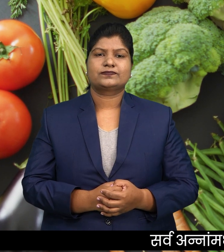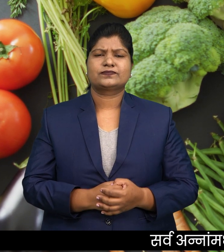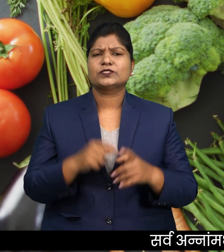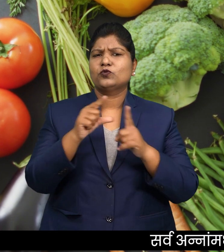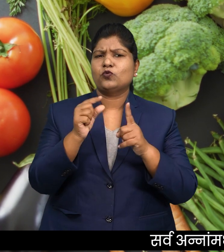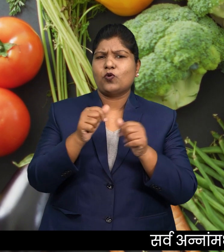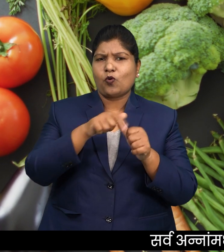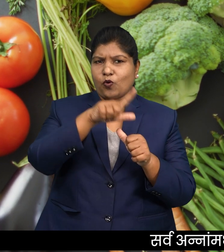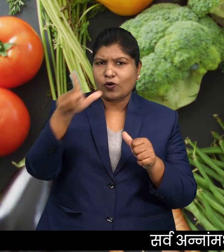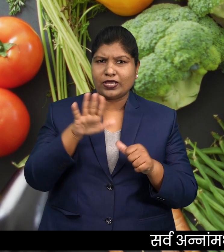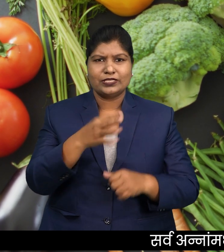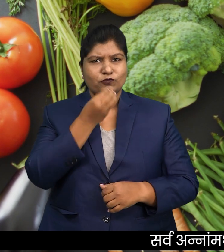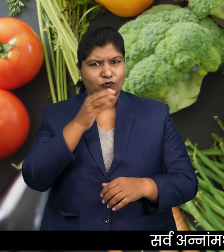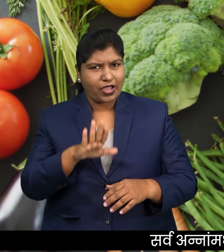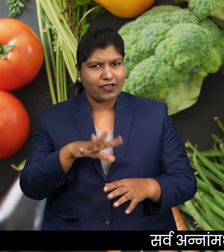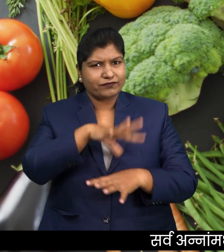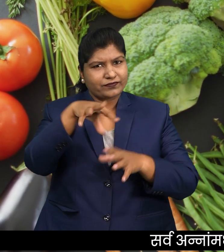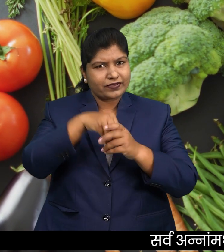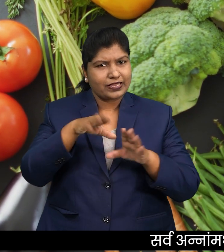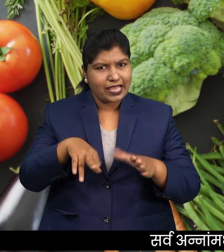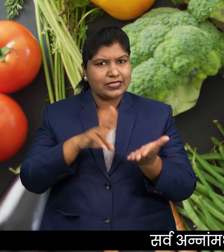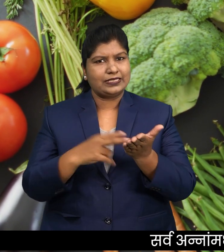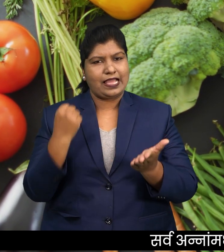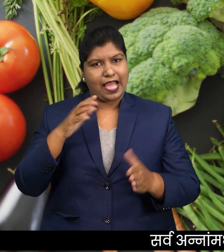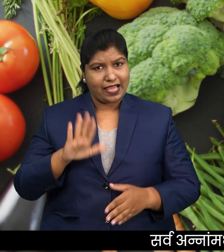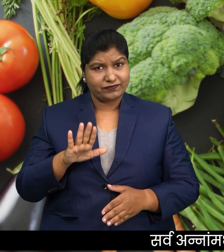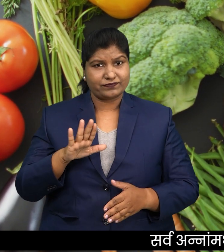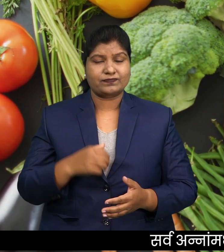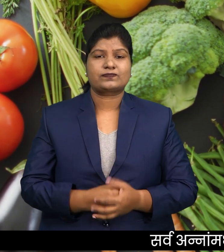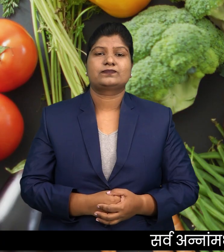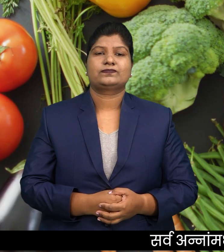सर्व अन्नांमध्ये हे सर्व पोषक तत्वे असतात का?